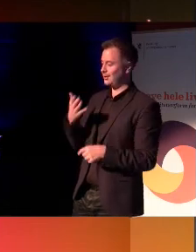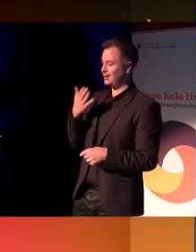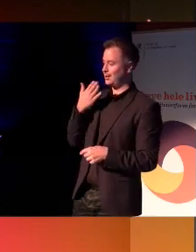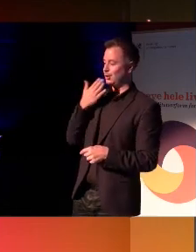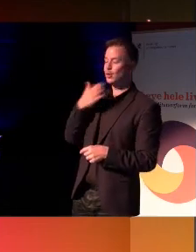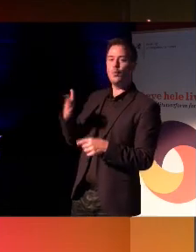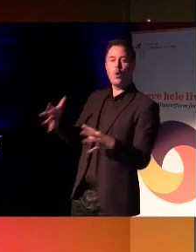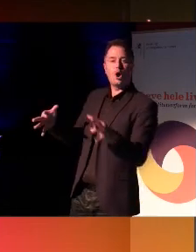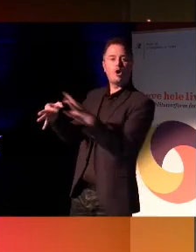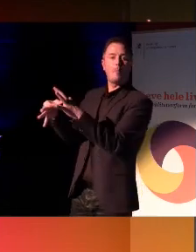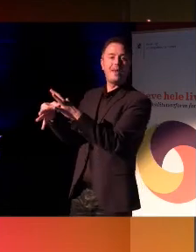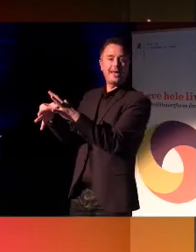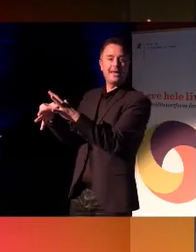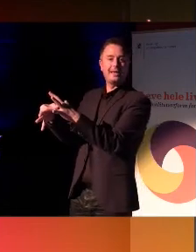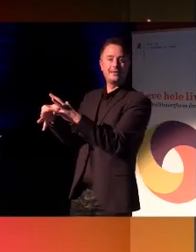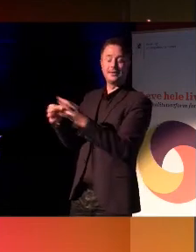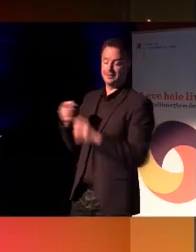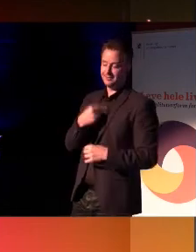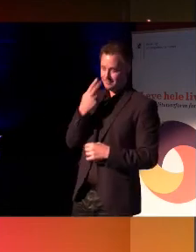sammenkoblinger.